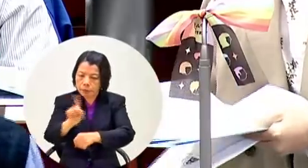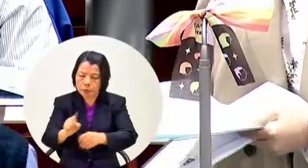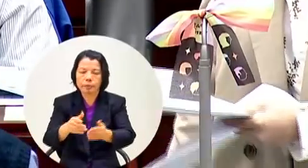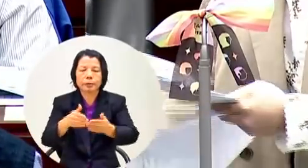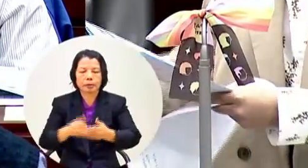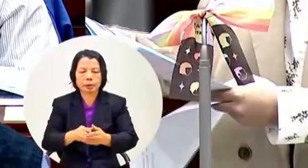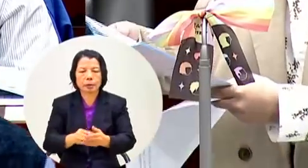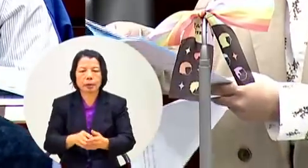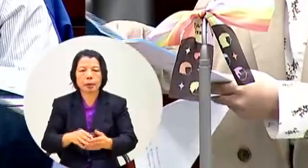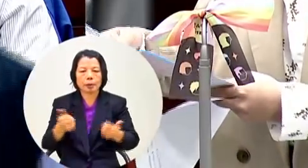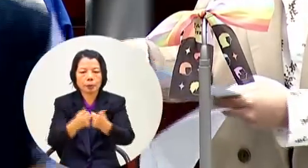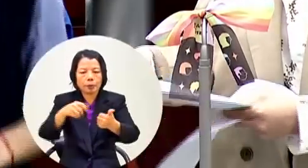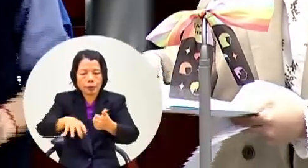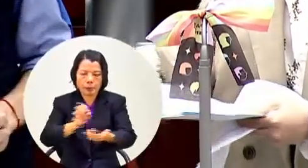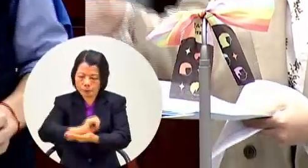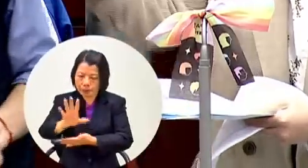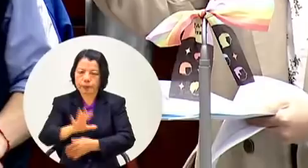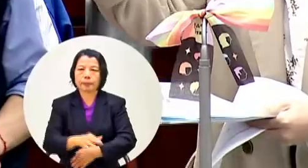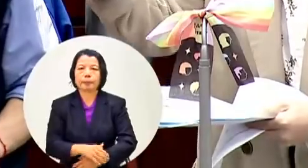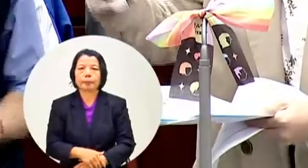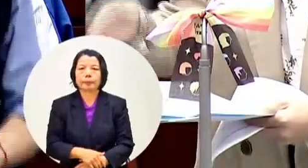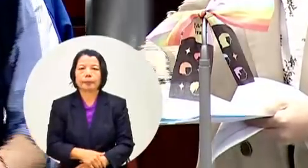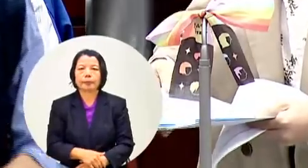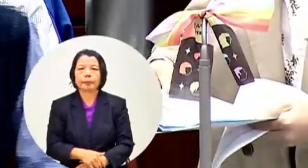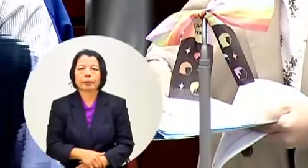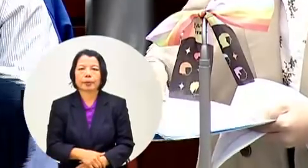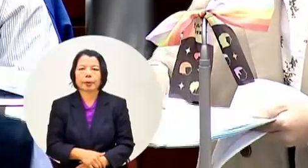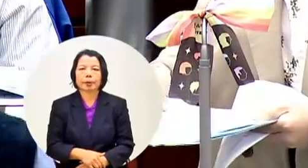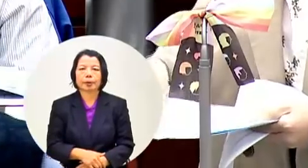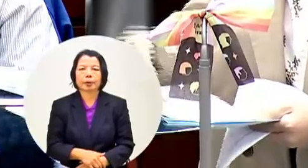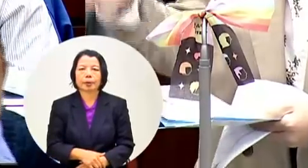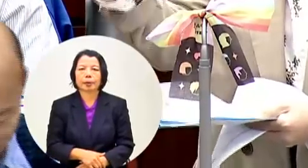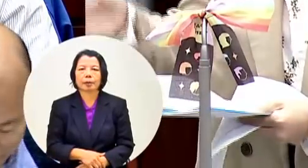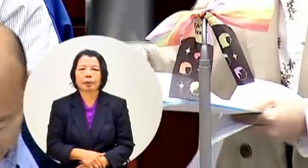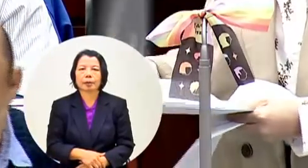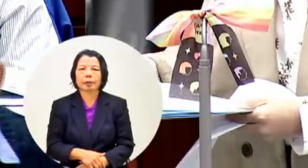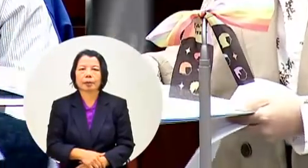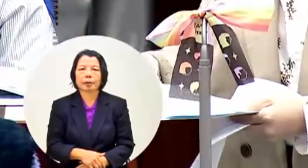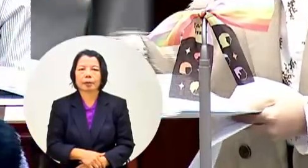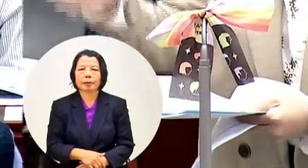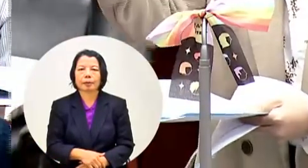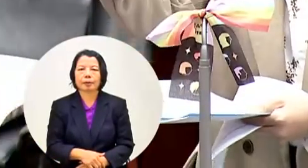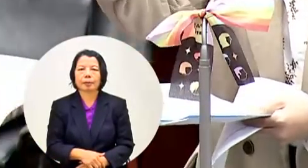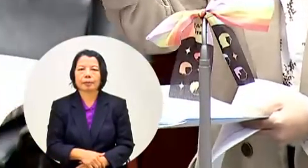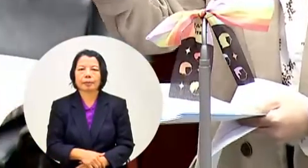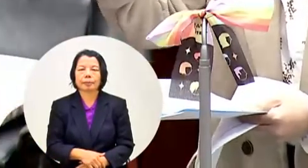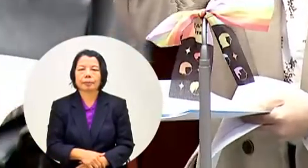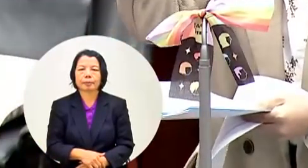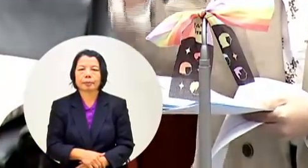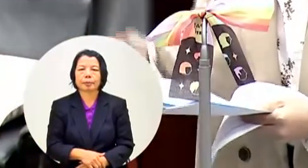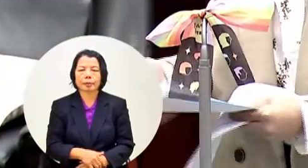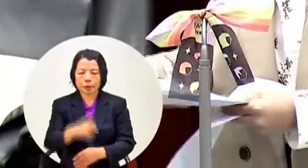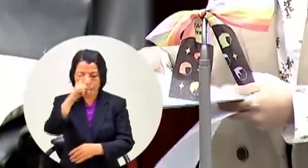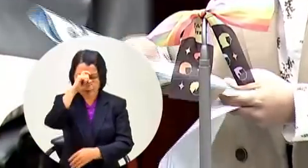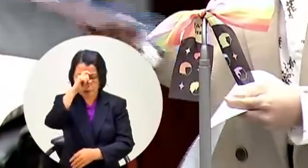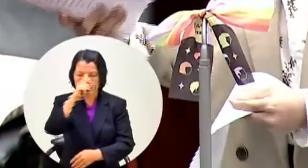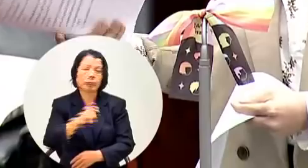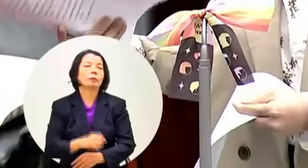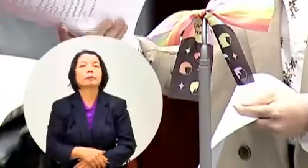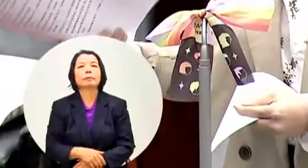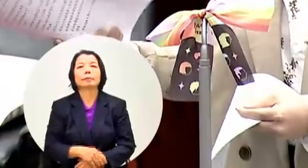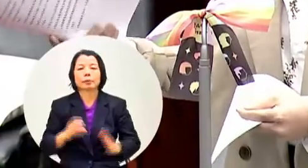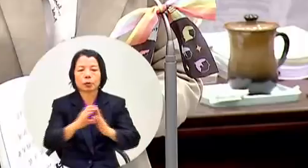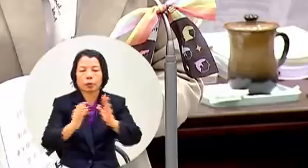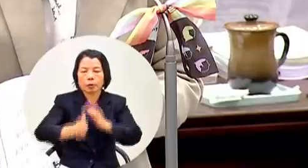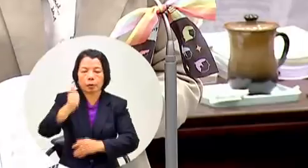起来就是很没有办法负责任。那希望。 乐观，好吧。 希望接下来局长，包括捷运局长、交通局长，未来